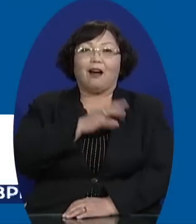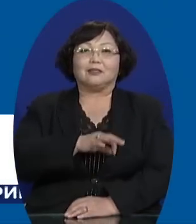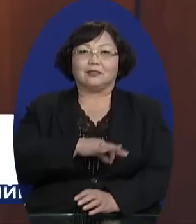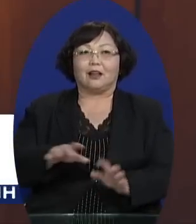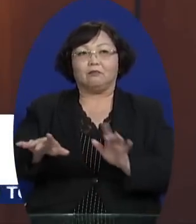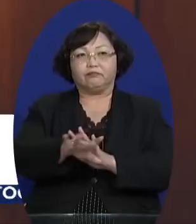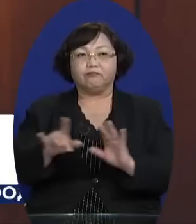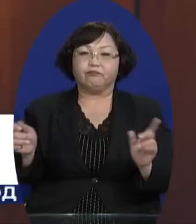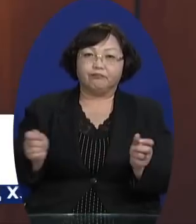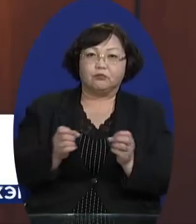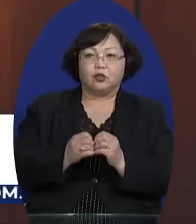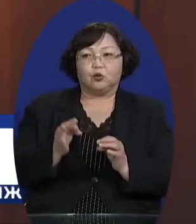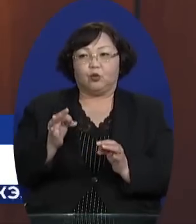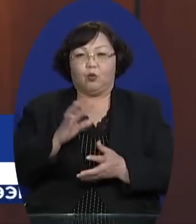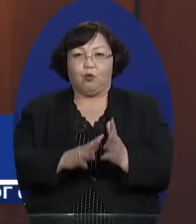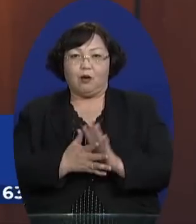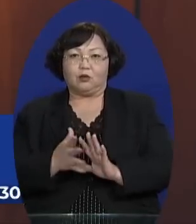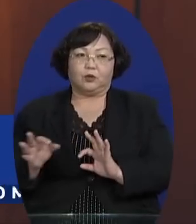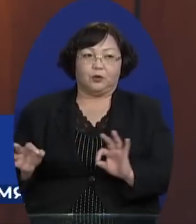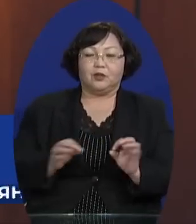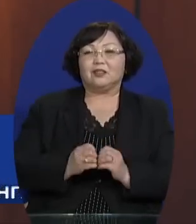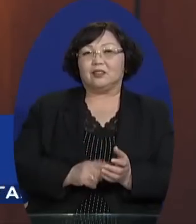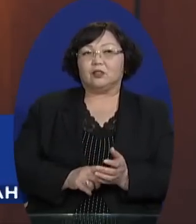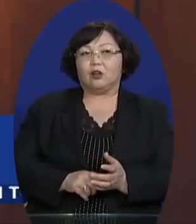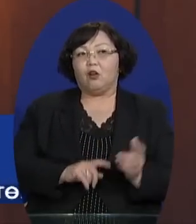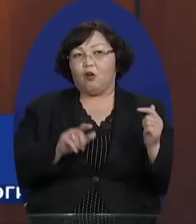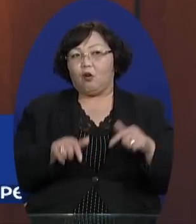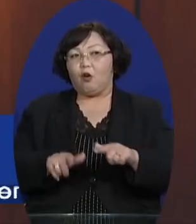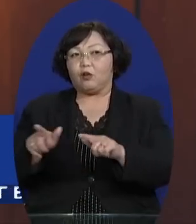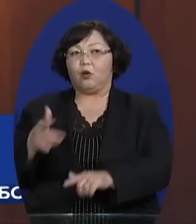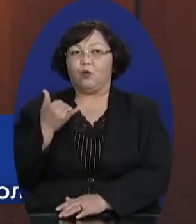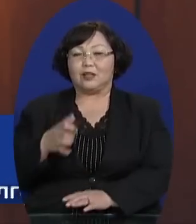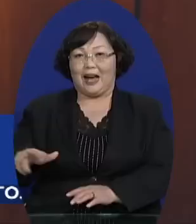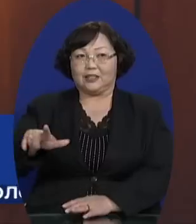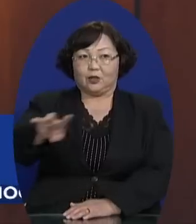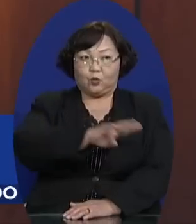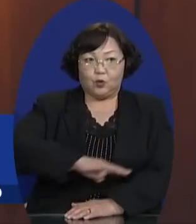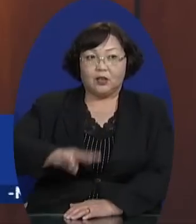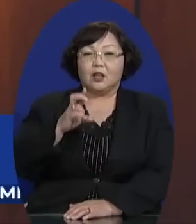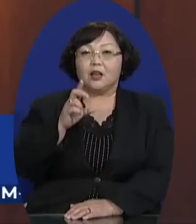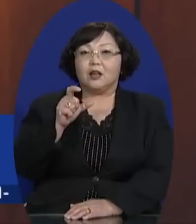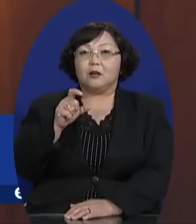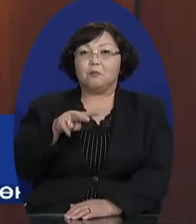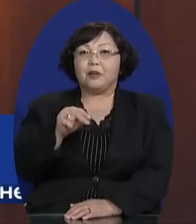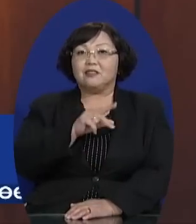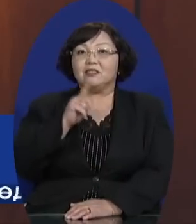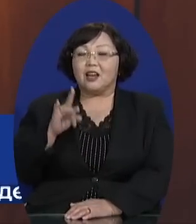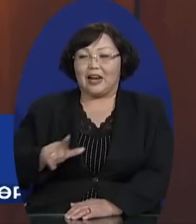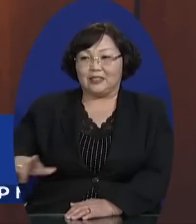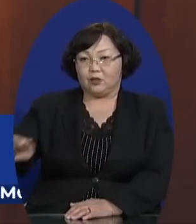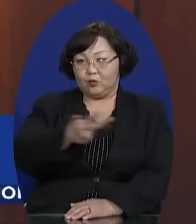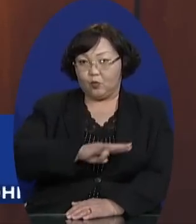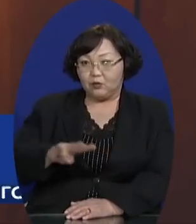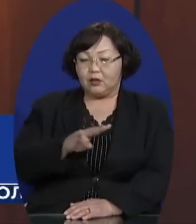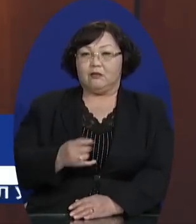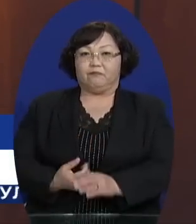үзэж байна. Бид энэ хуулинд гол усаараа чээр ашиглалтын бүлэг гэж байх юм. Тэр бүлэг хамтдаан асуудлаа ярьж